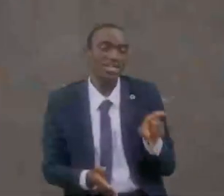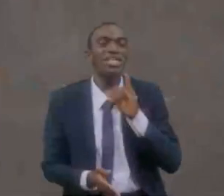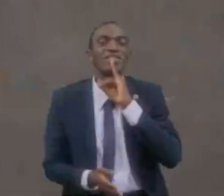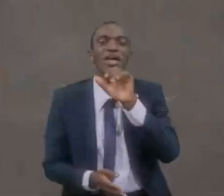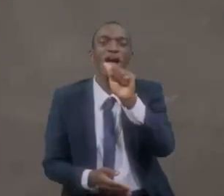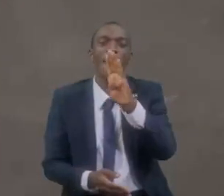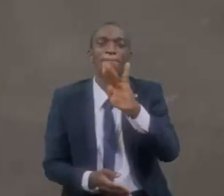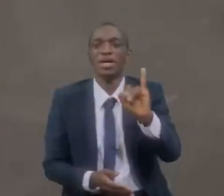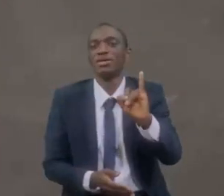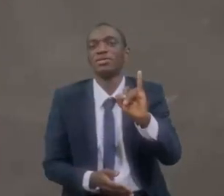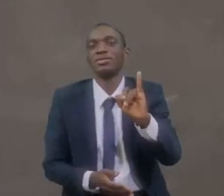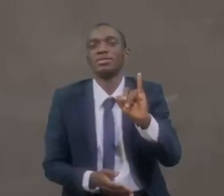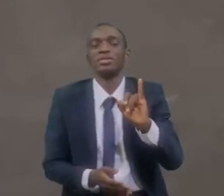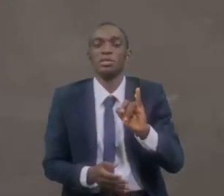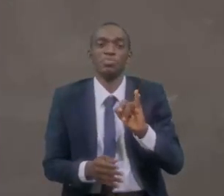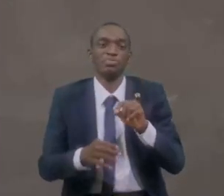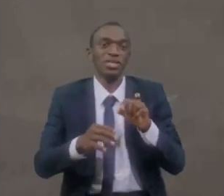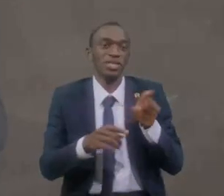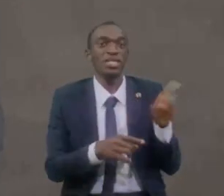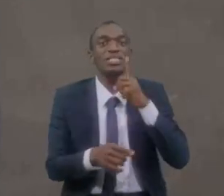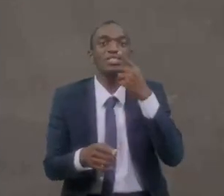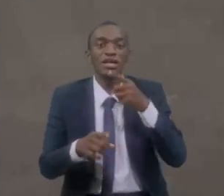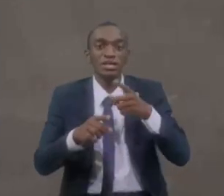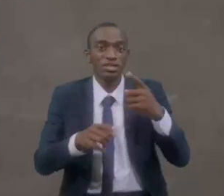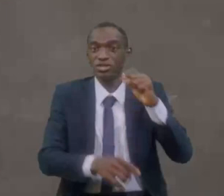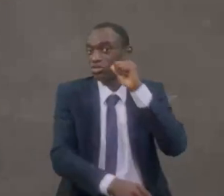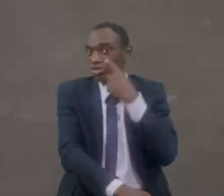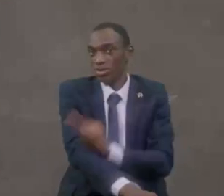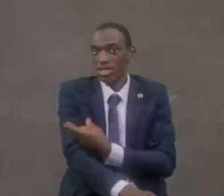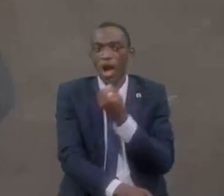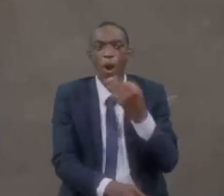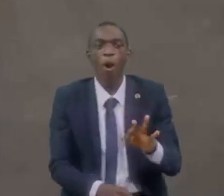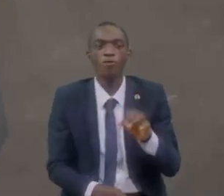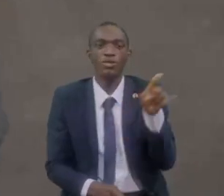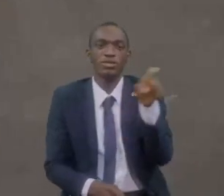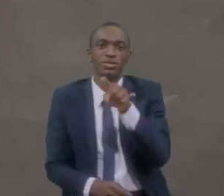Abba, Abi, fille de Zacharie.